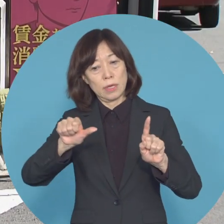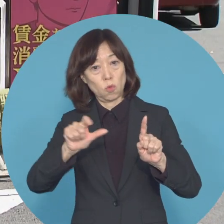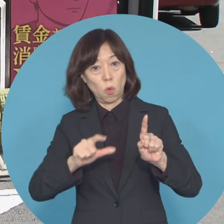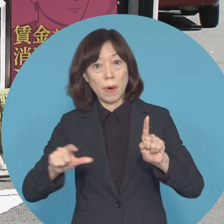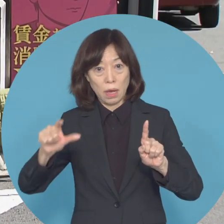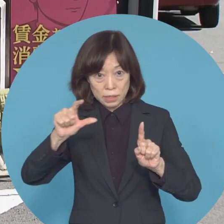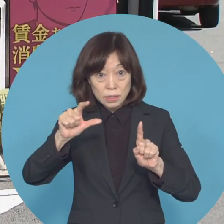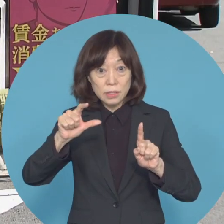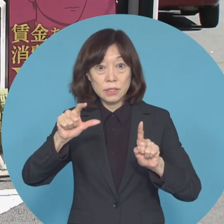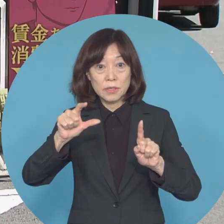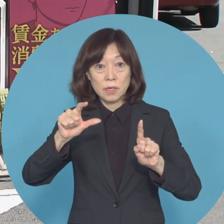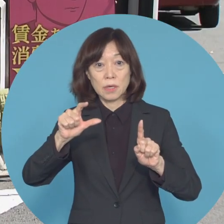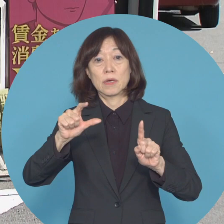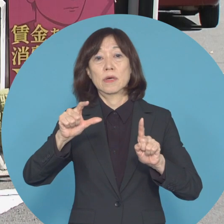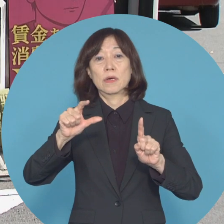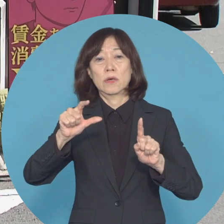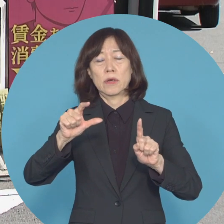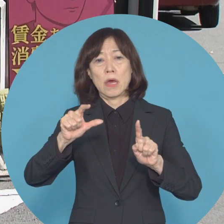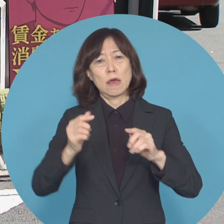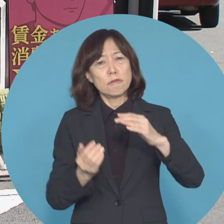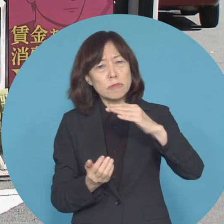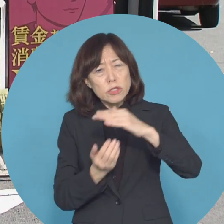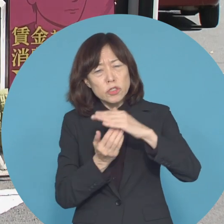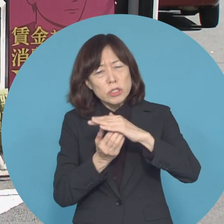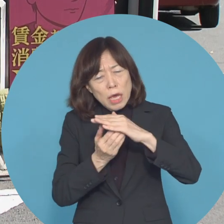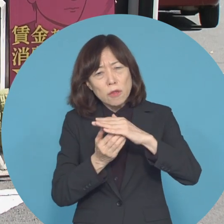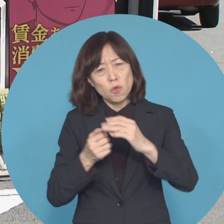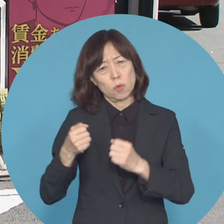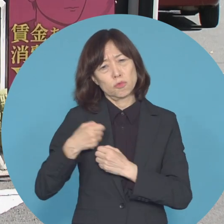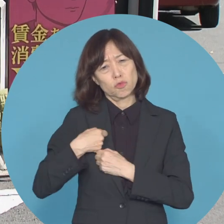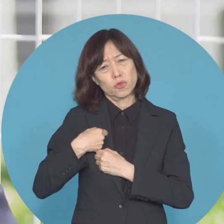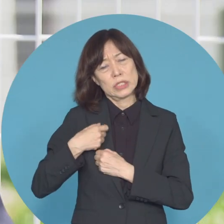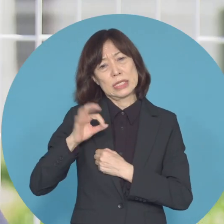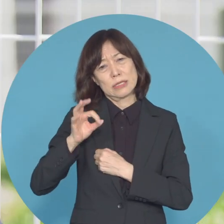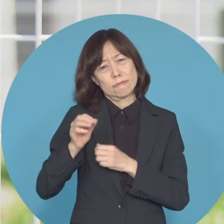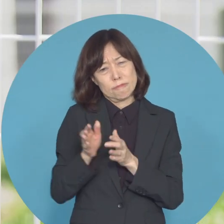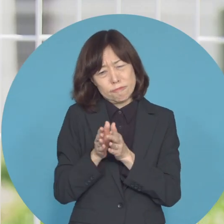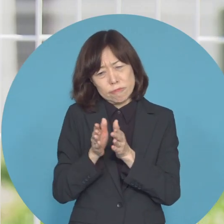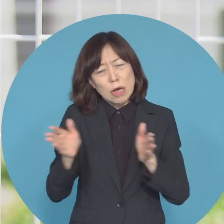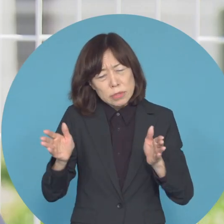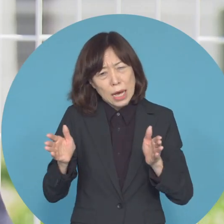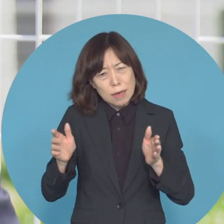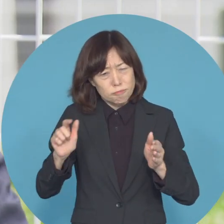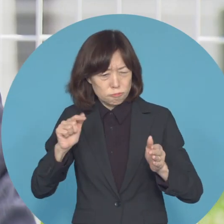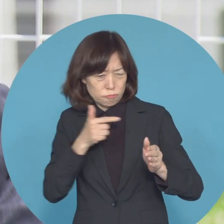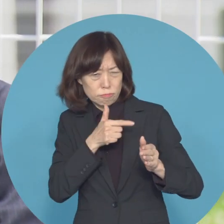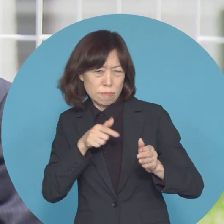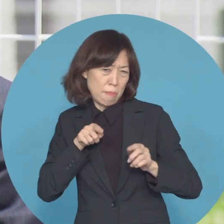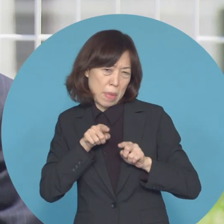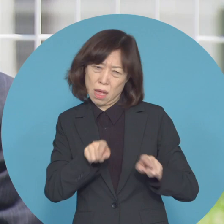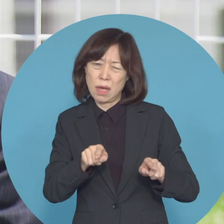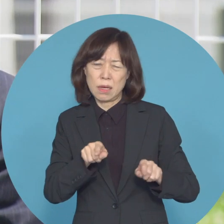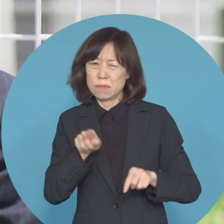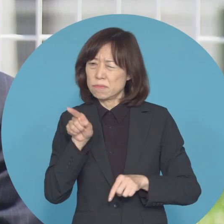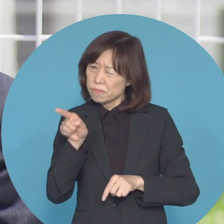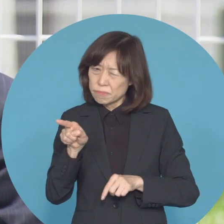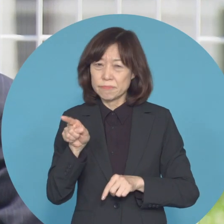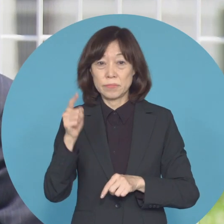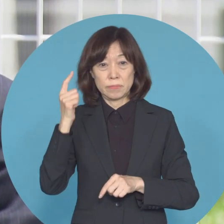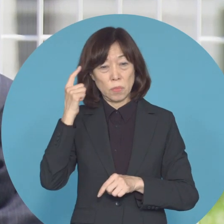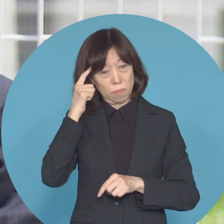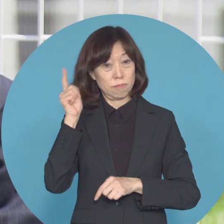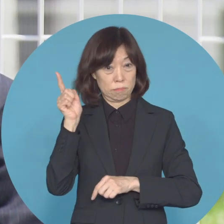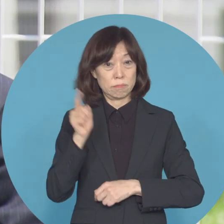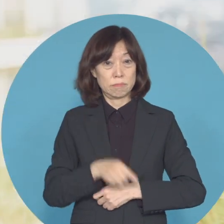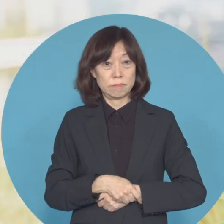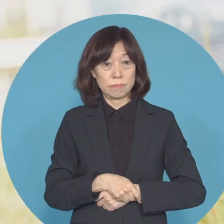1.5 倍です。異次元の軍事費拡大に暴走していると言わなければな